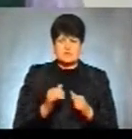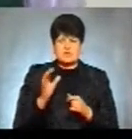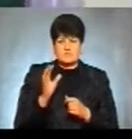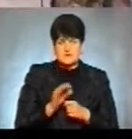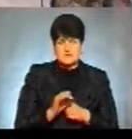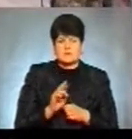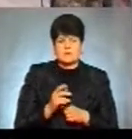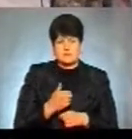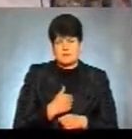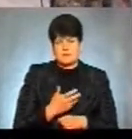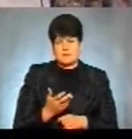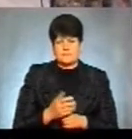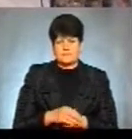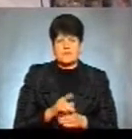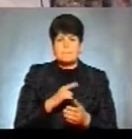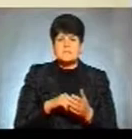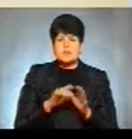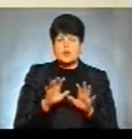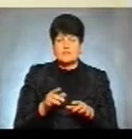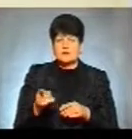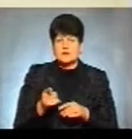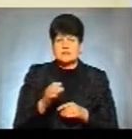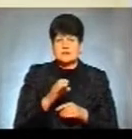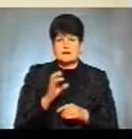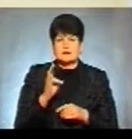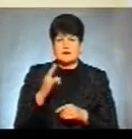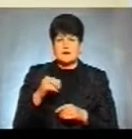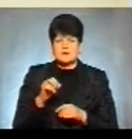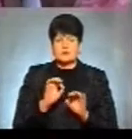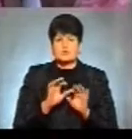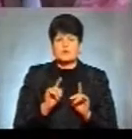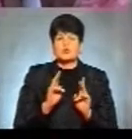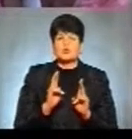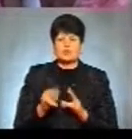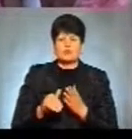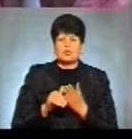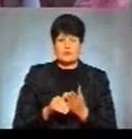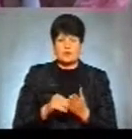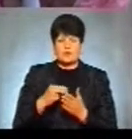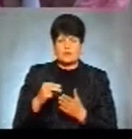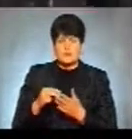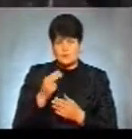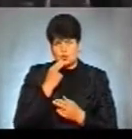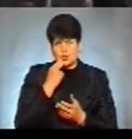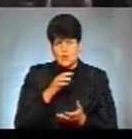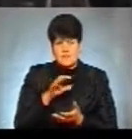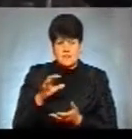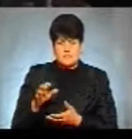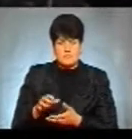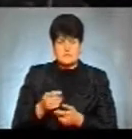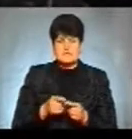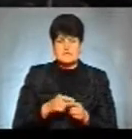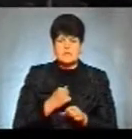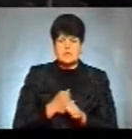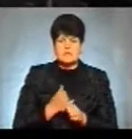цього не хотіли. Міський голова Тернополя Сергій Надал розповів, хто допоміг придбати продуктові набори. Робиться це в основному